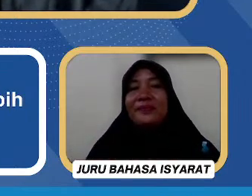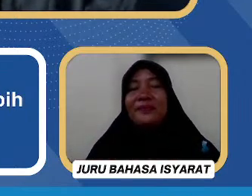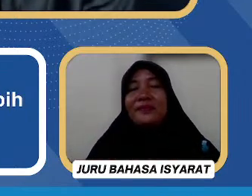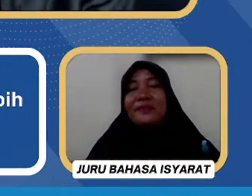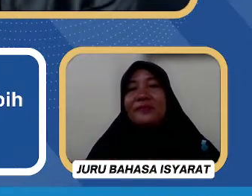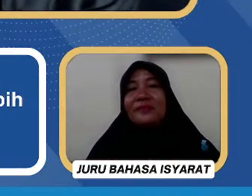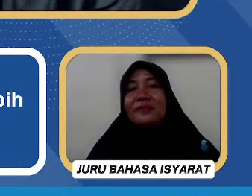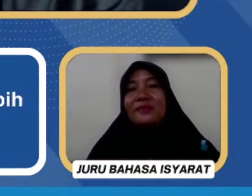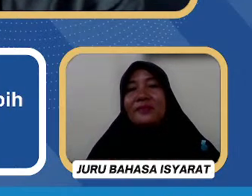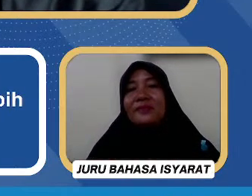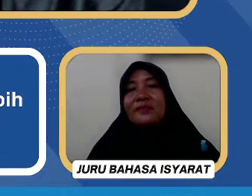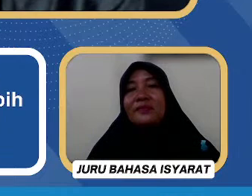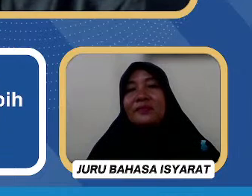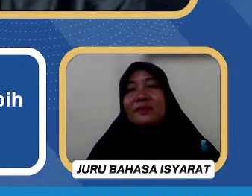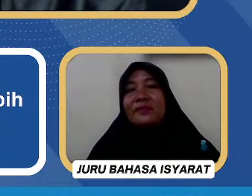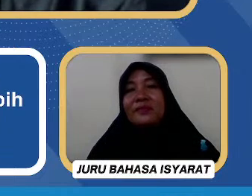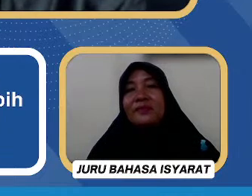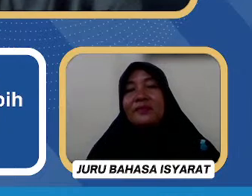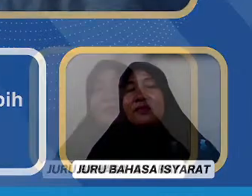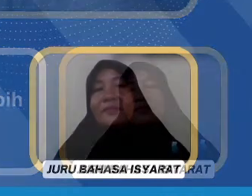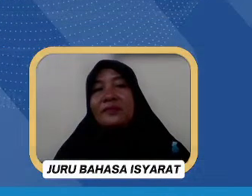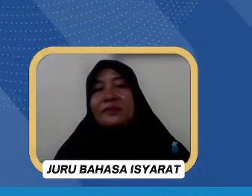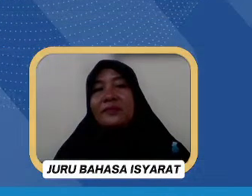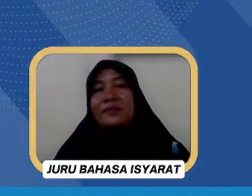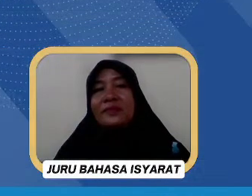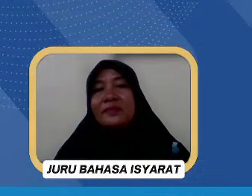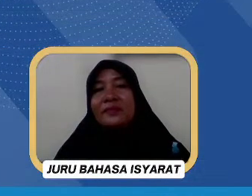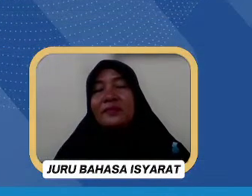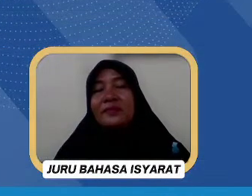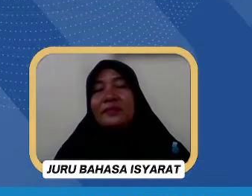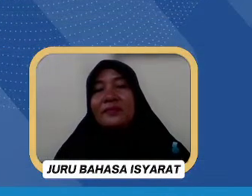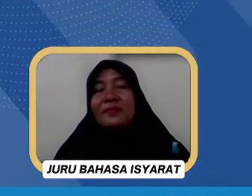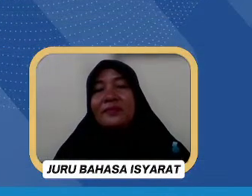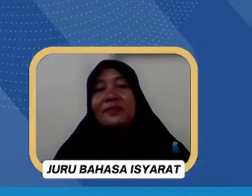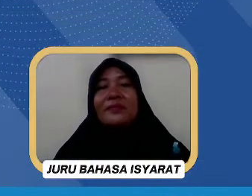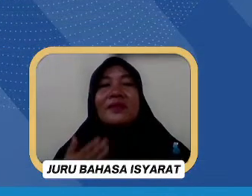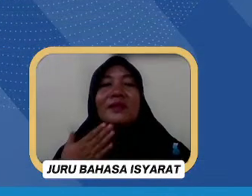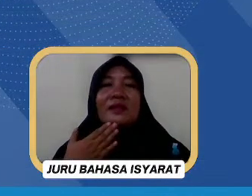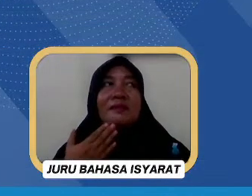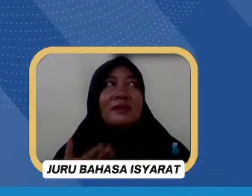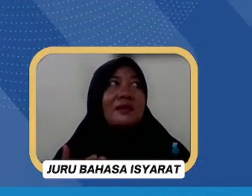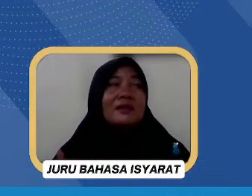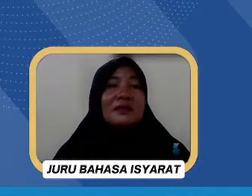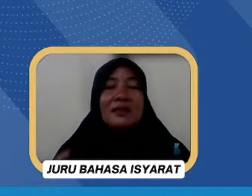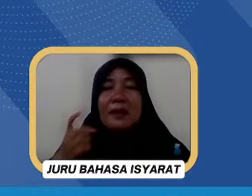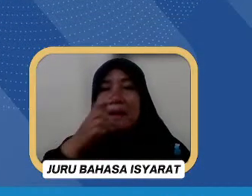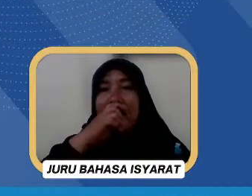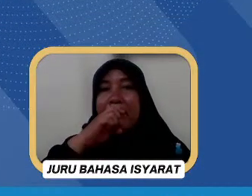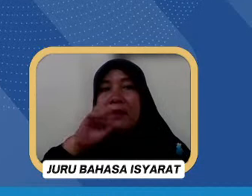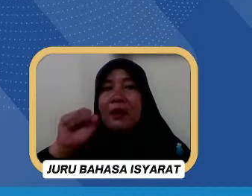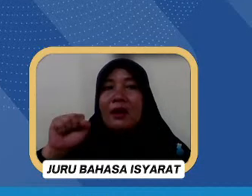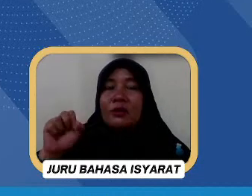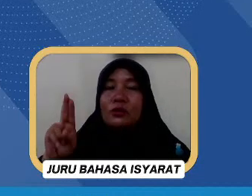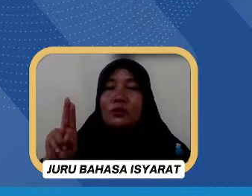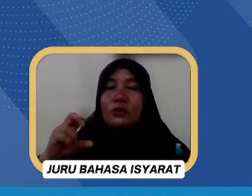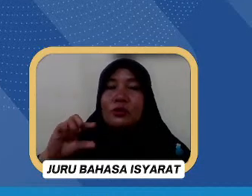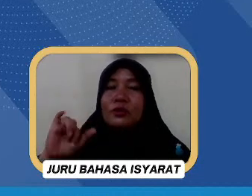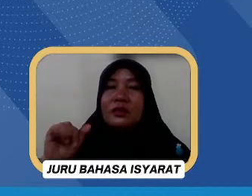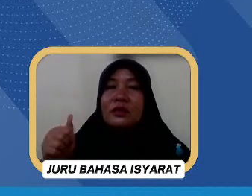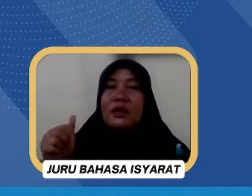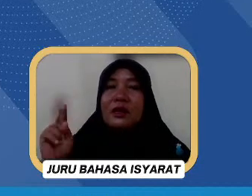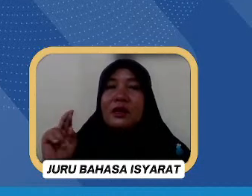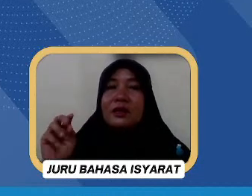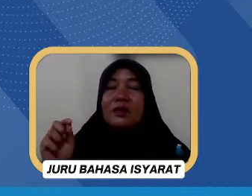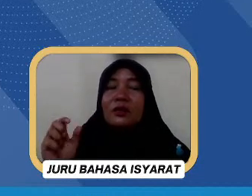Ananda tercinta. Sekian. Baik, terima kasih Bapak Sugiarto atas tanggapannya, dan